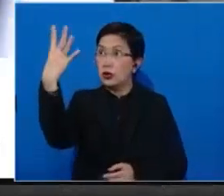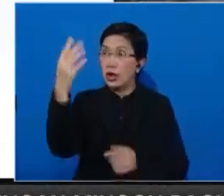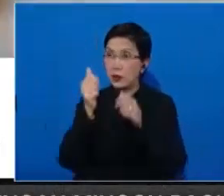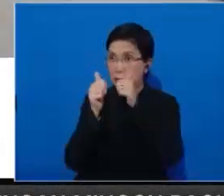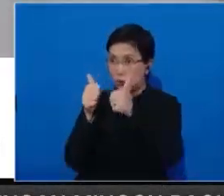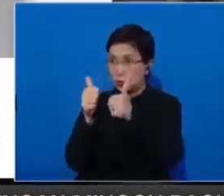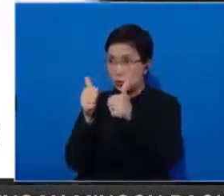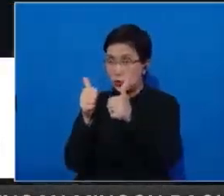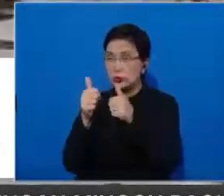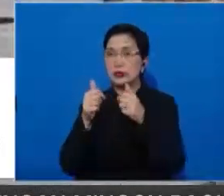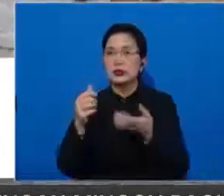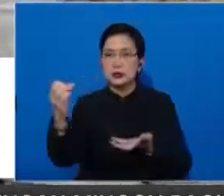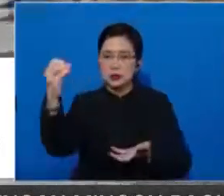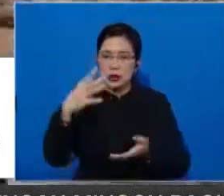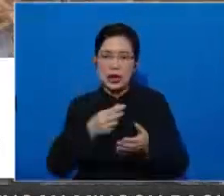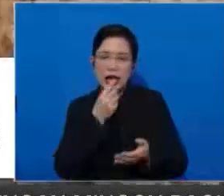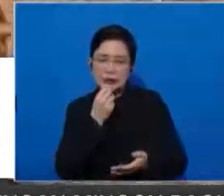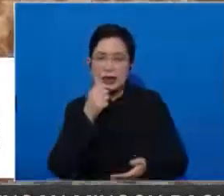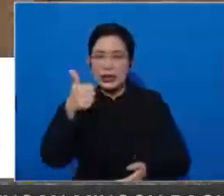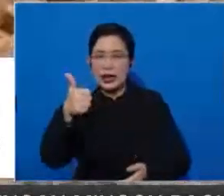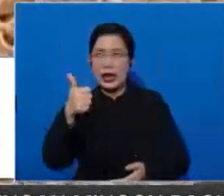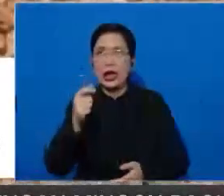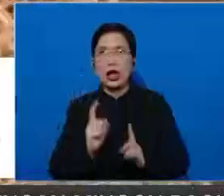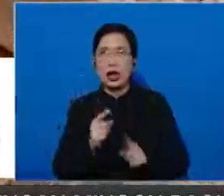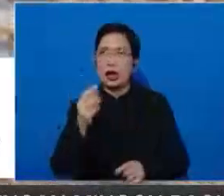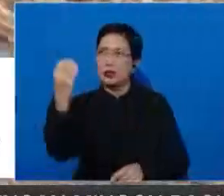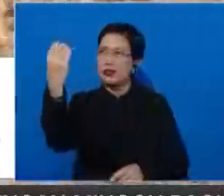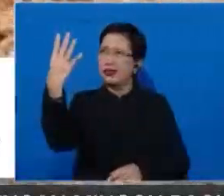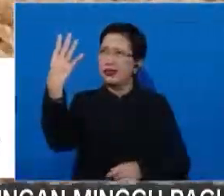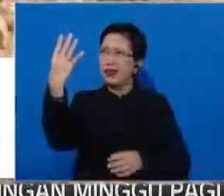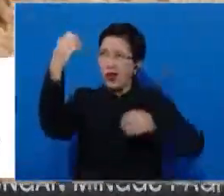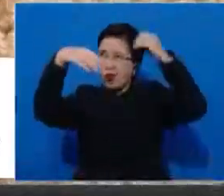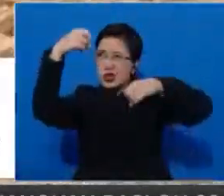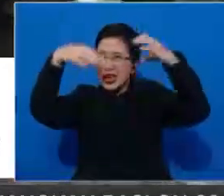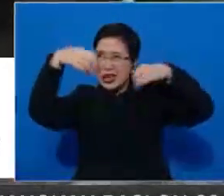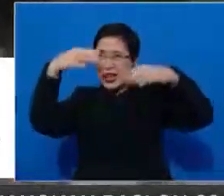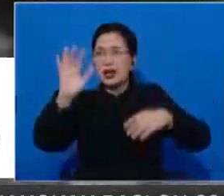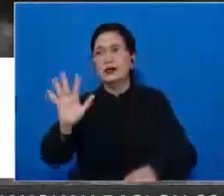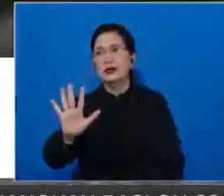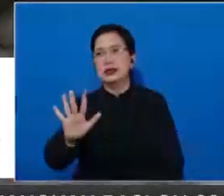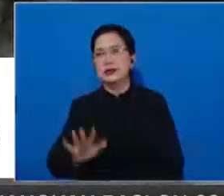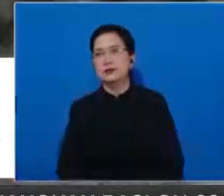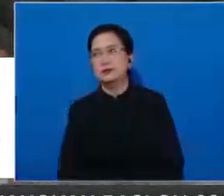nggak bagus, turun hujan, itu nggak akan bisa diproses.